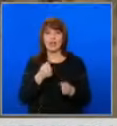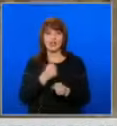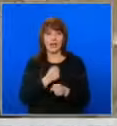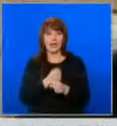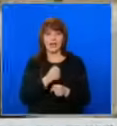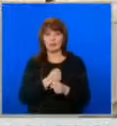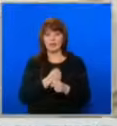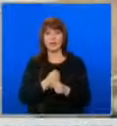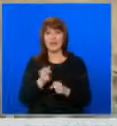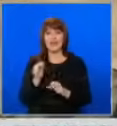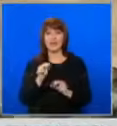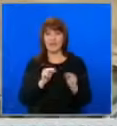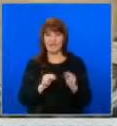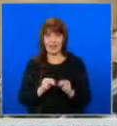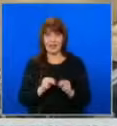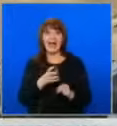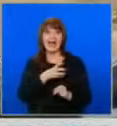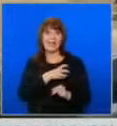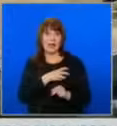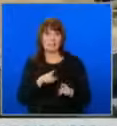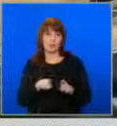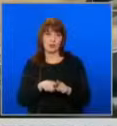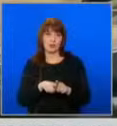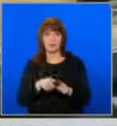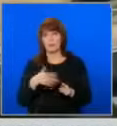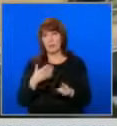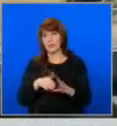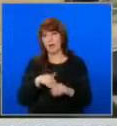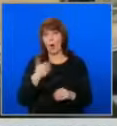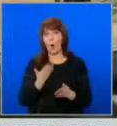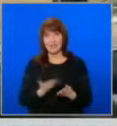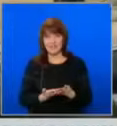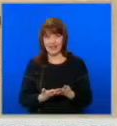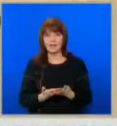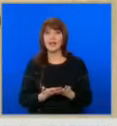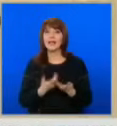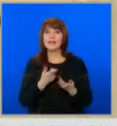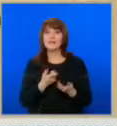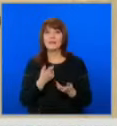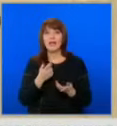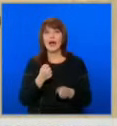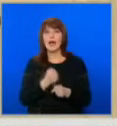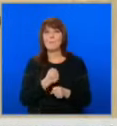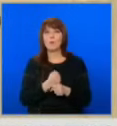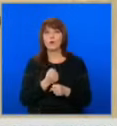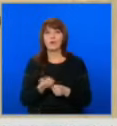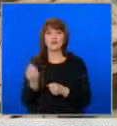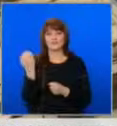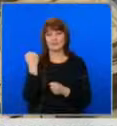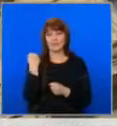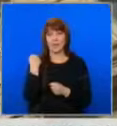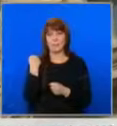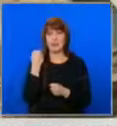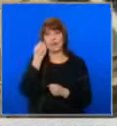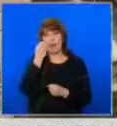столичния общински съвет от герб сдс също поискаха нейната оставка защото според тях тя е работила задкулисно